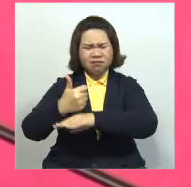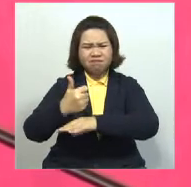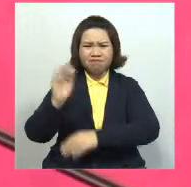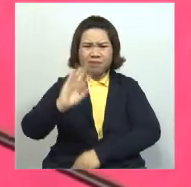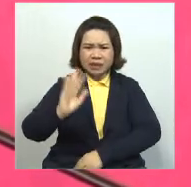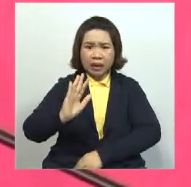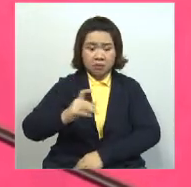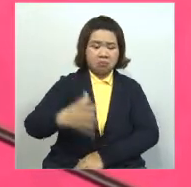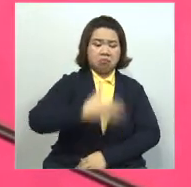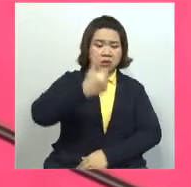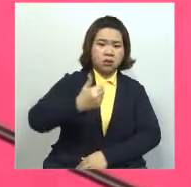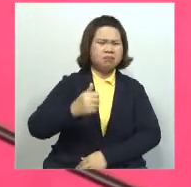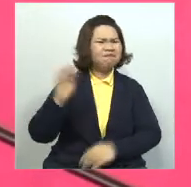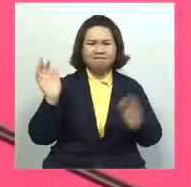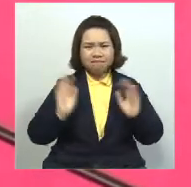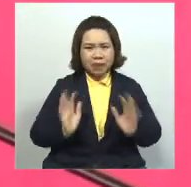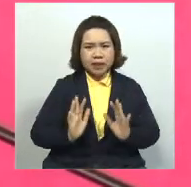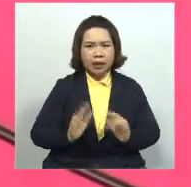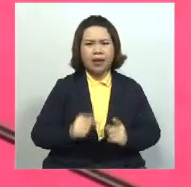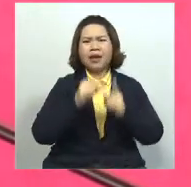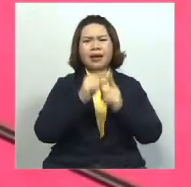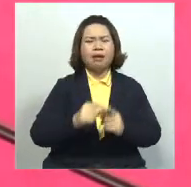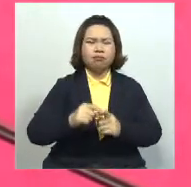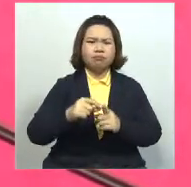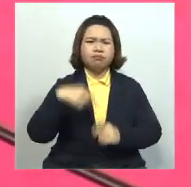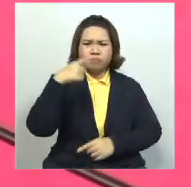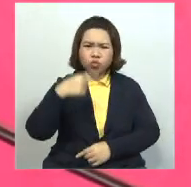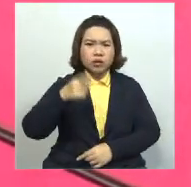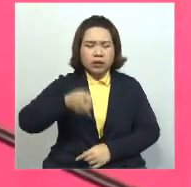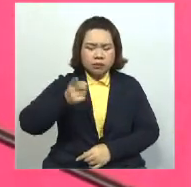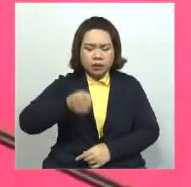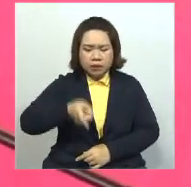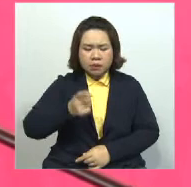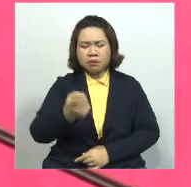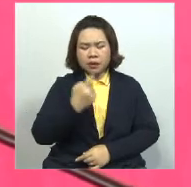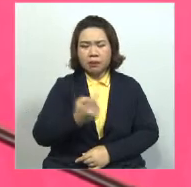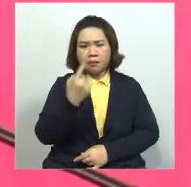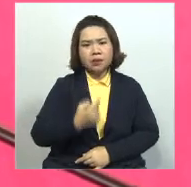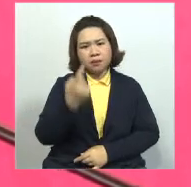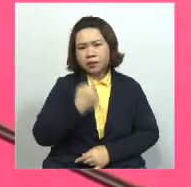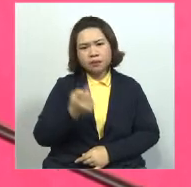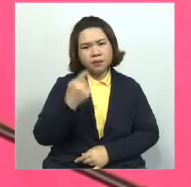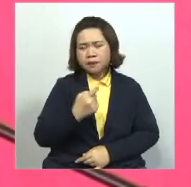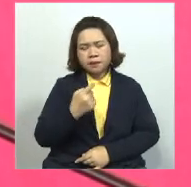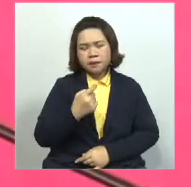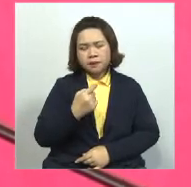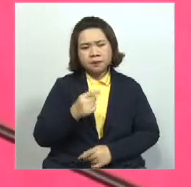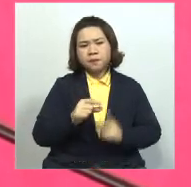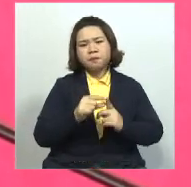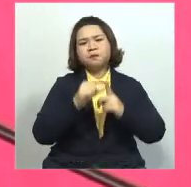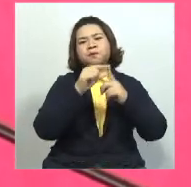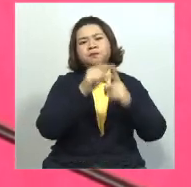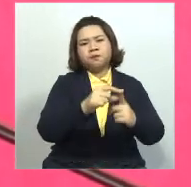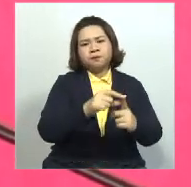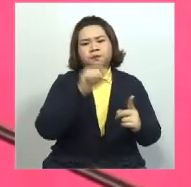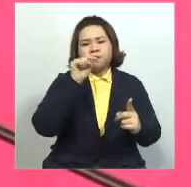ปฏิวัติรัฐประหารไหมอะไรไหมมันเป็นวาทกรรมเดิมๆที่ถูกเอามาถามแล้วถามเล่าถามแล้วถามเล่าแล้วก็เอาคำเนี้ยไป